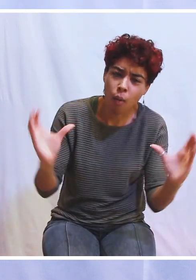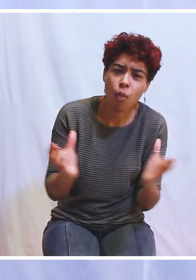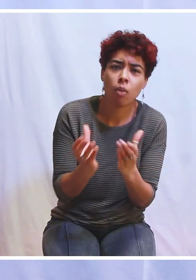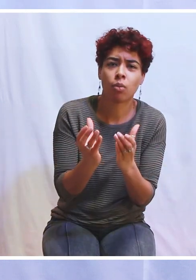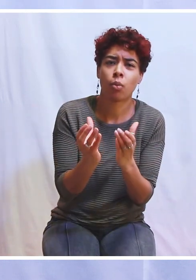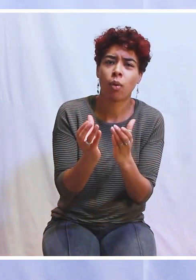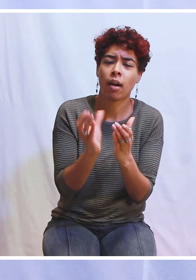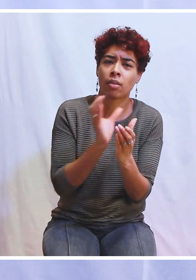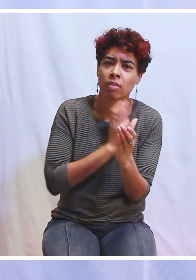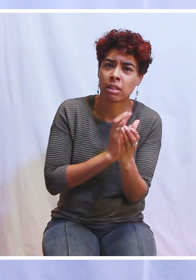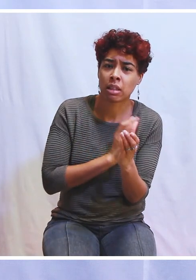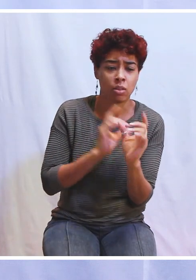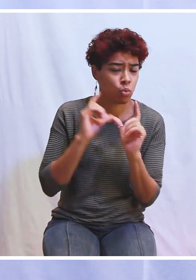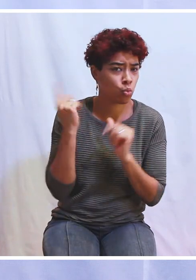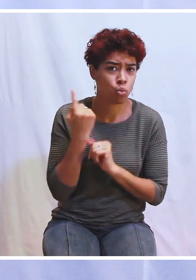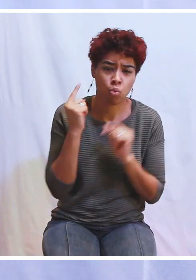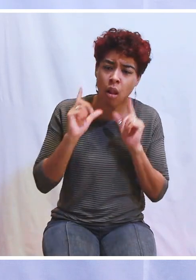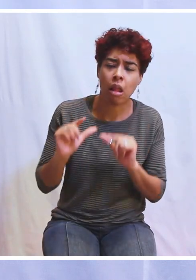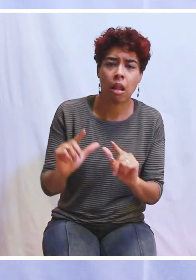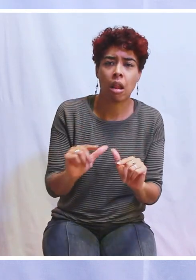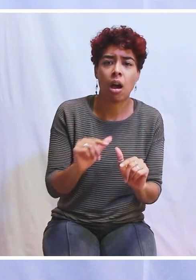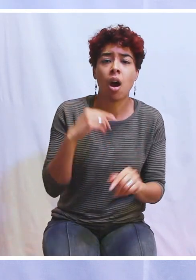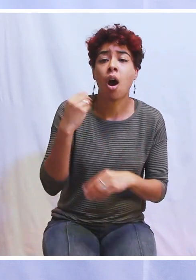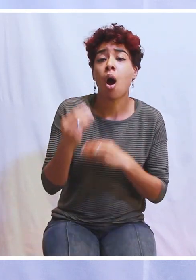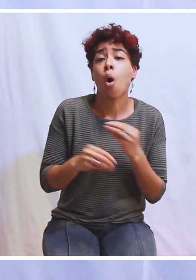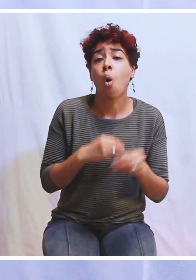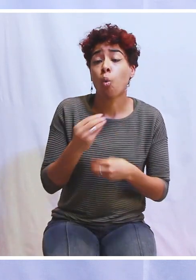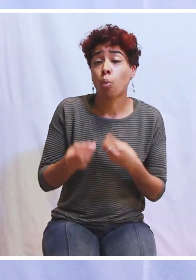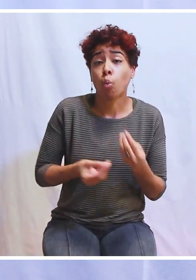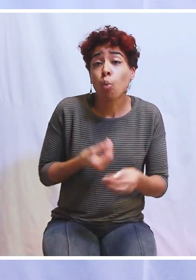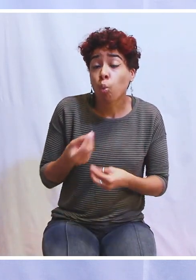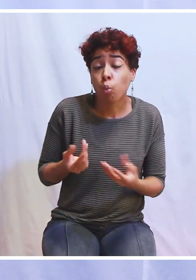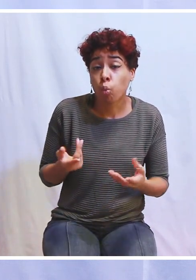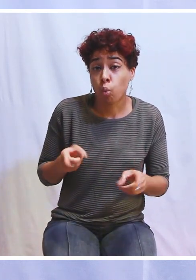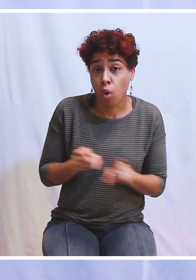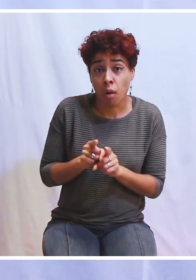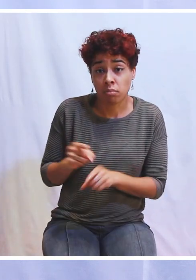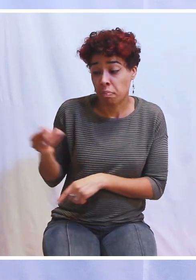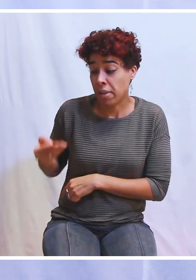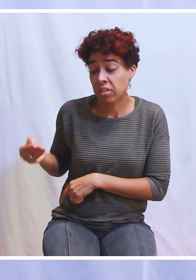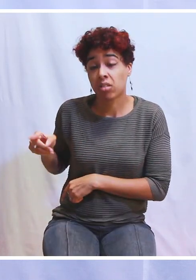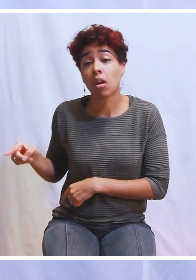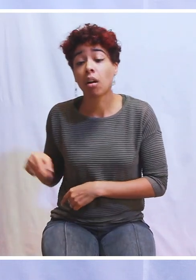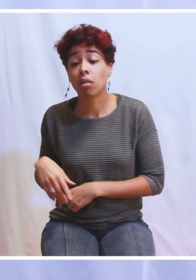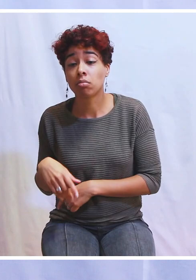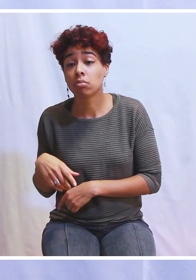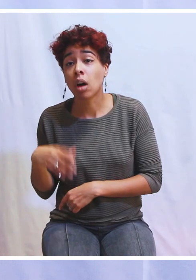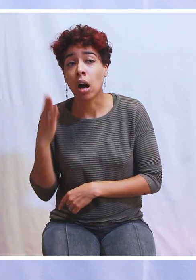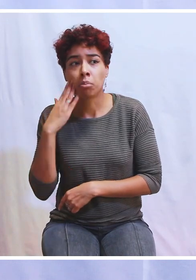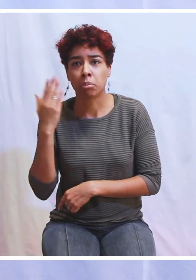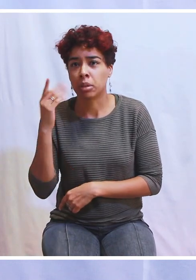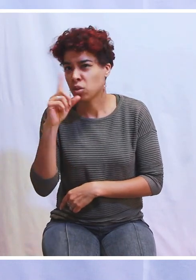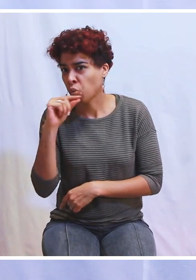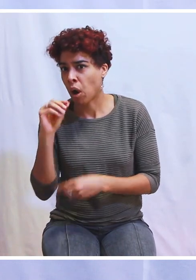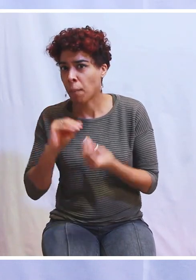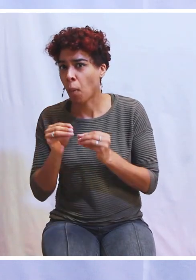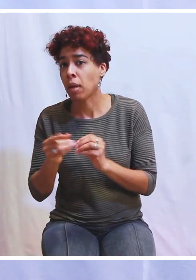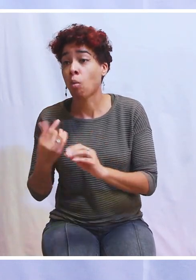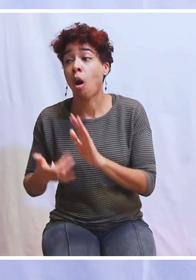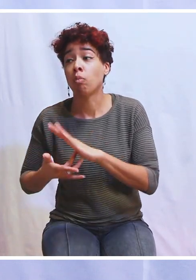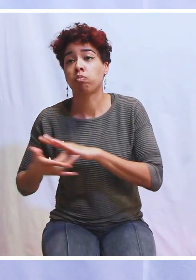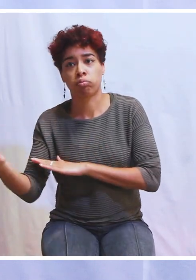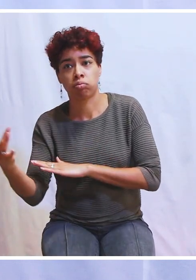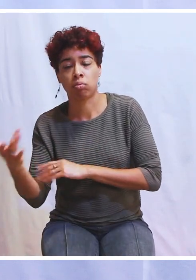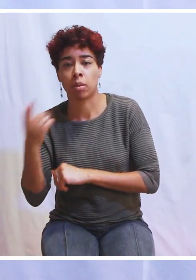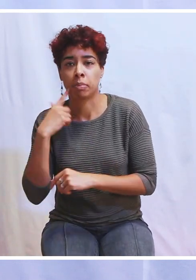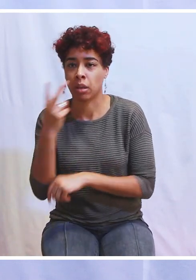un point d'honneur à être présent? Ou tu vas être, comme ce mercenaire qui va dire, moi, si je vois un loup, je m'en vais.